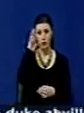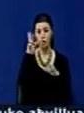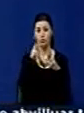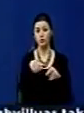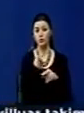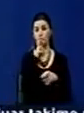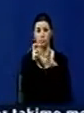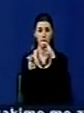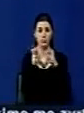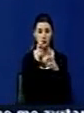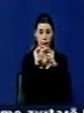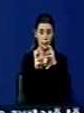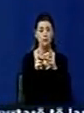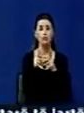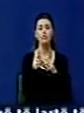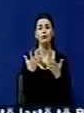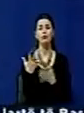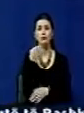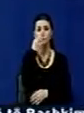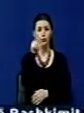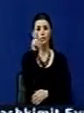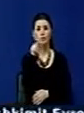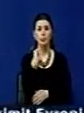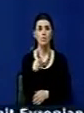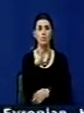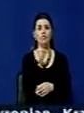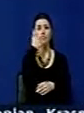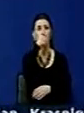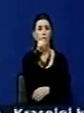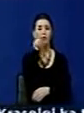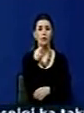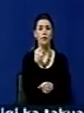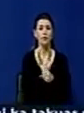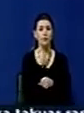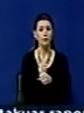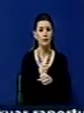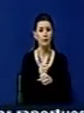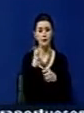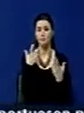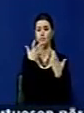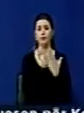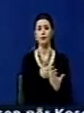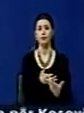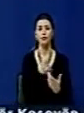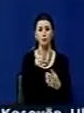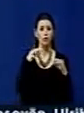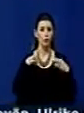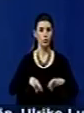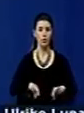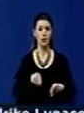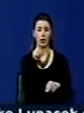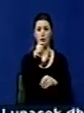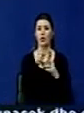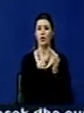ministrat ja përcjell atij, është se cilat janë masat që ai do të merë karshi kryetarit të komunës